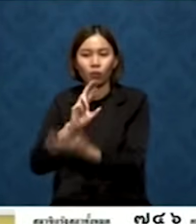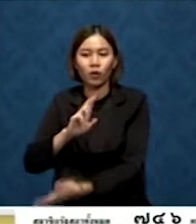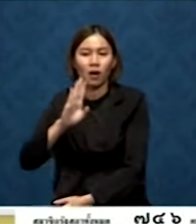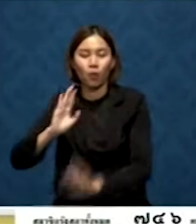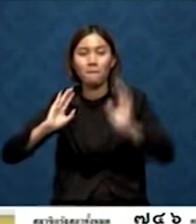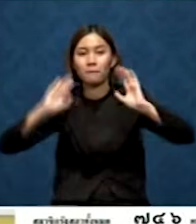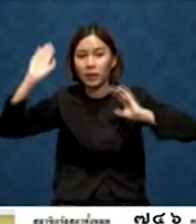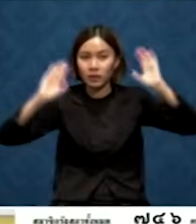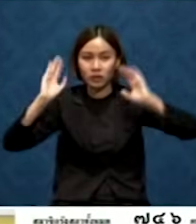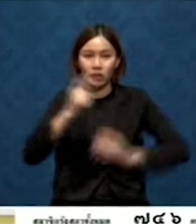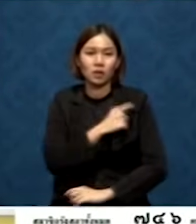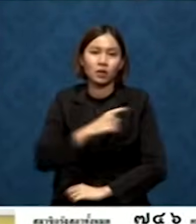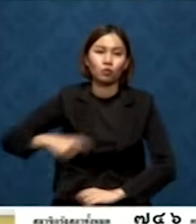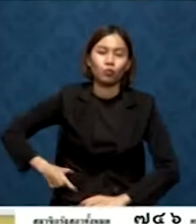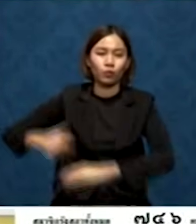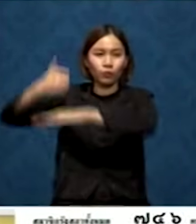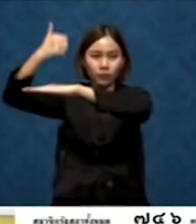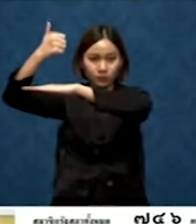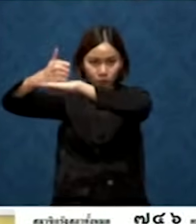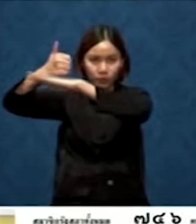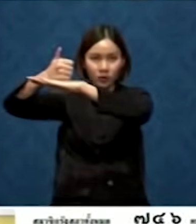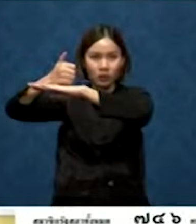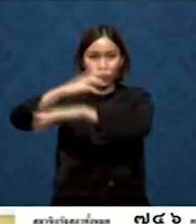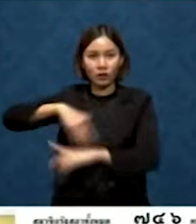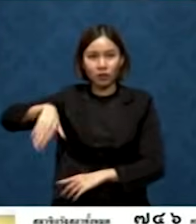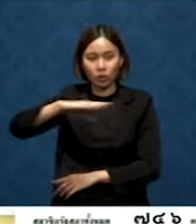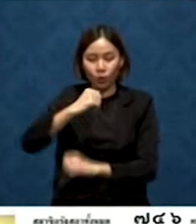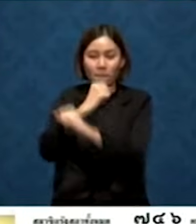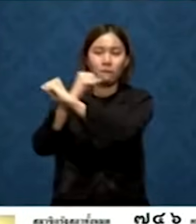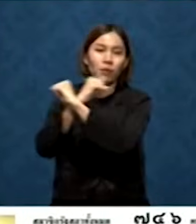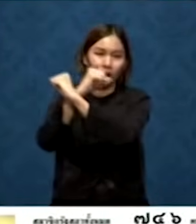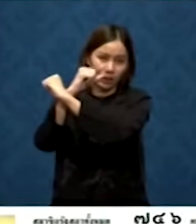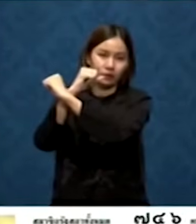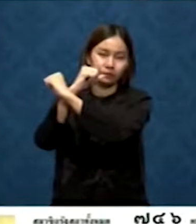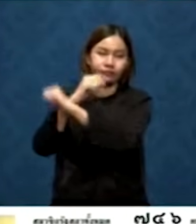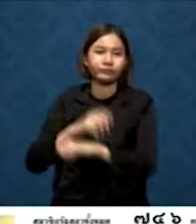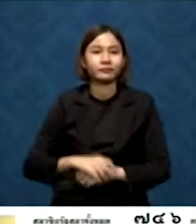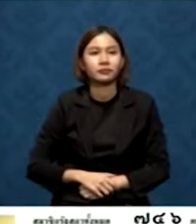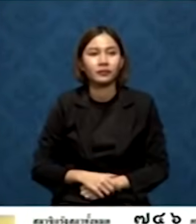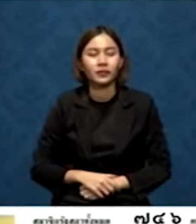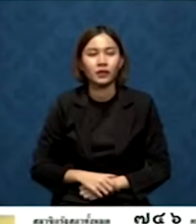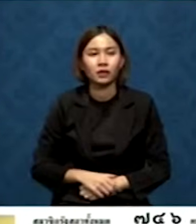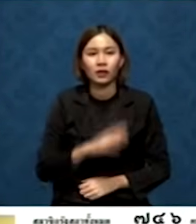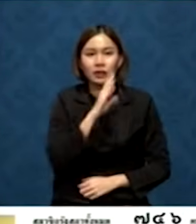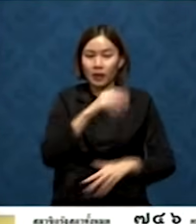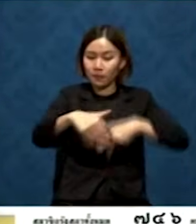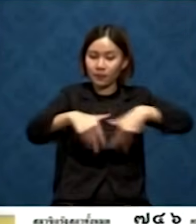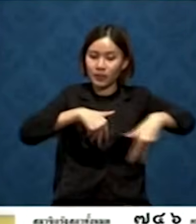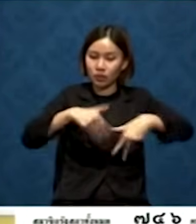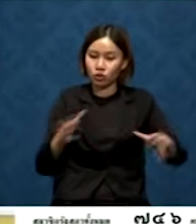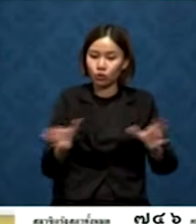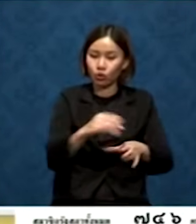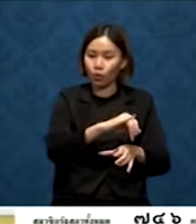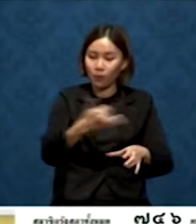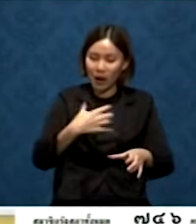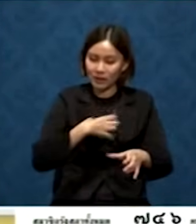ประชาธิปไตยอันมีพระมหากษัตริย์ทรงเป็นประมุขที่พวกเราพยายามจะปกป้องเพราะหากประชาชนบางกลุ่มครับเขา